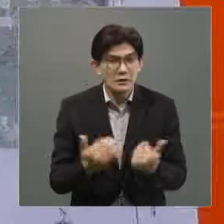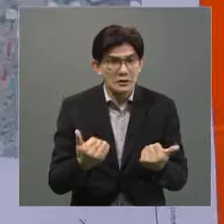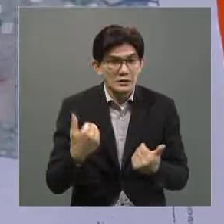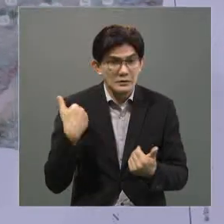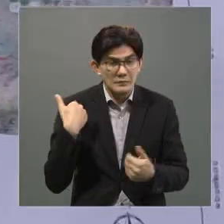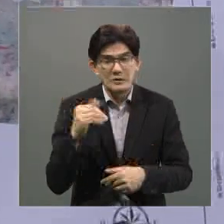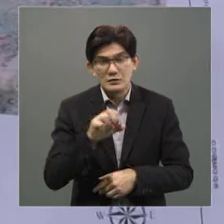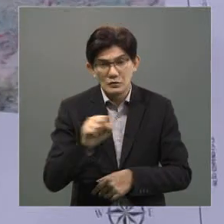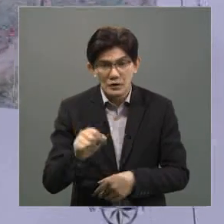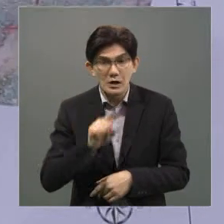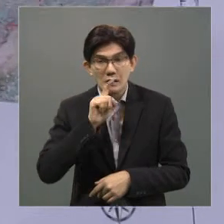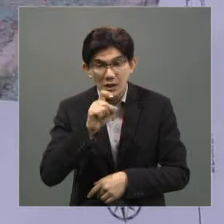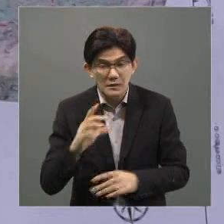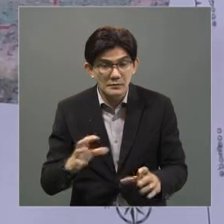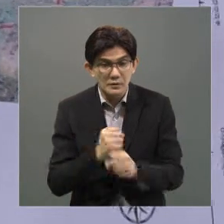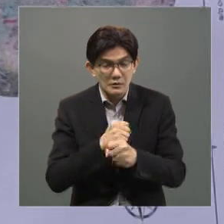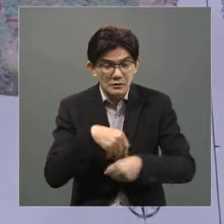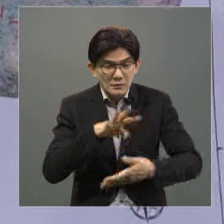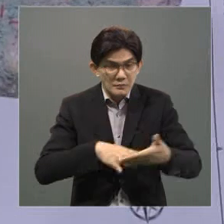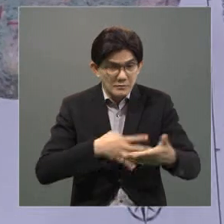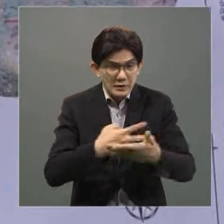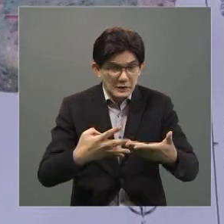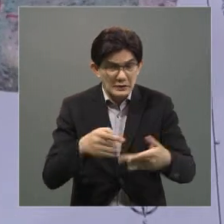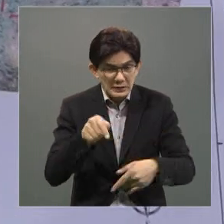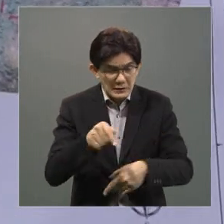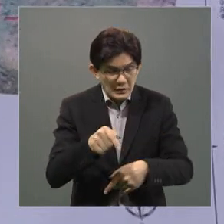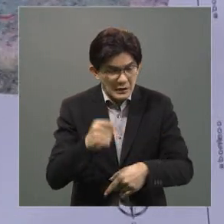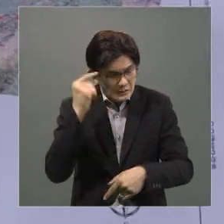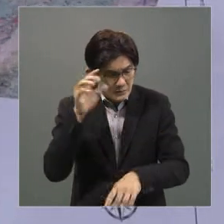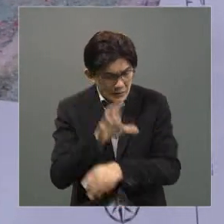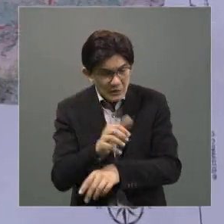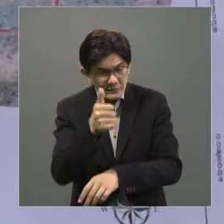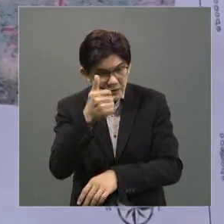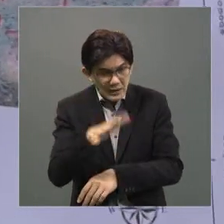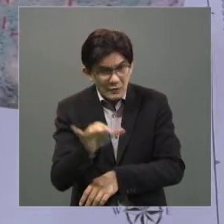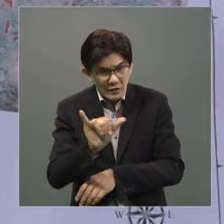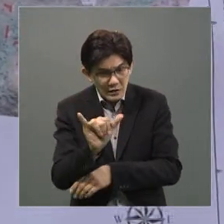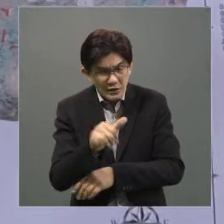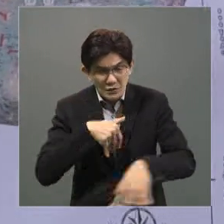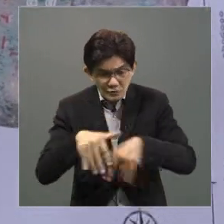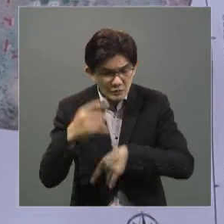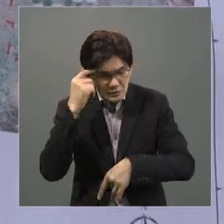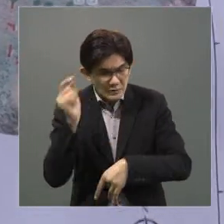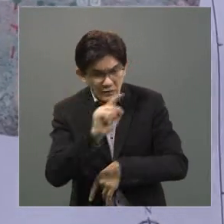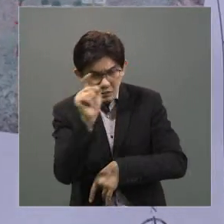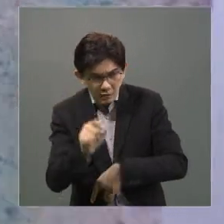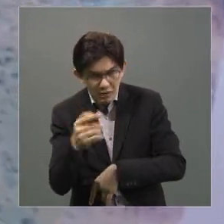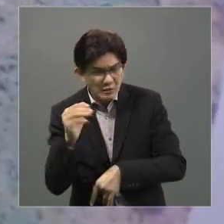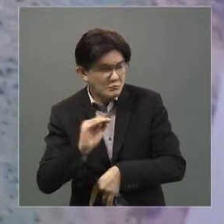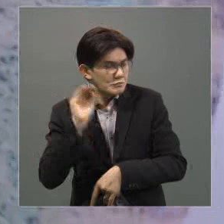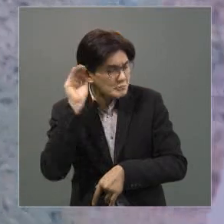ำให้วันนี้ส.ส.เขาถามว่าตกลงไอ้แผนที่วันแมปเนี่ยมันมีผลแล้วหรือยังและตอนนี้ประชาชนก็เกิดความสงสัยเรื่องความน่